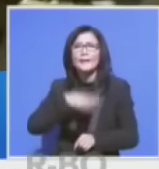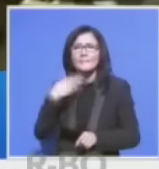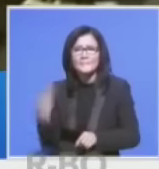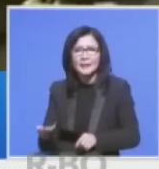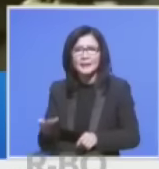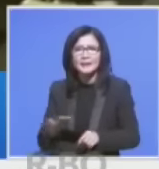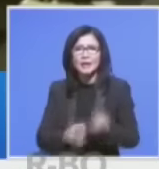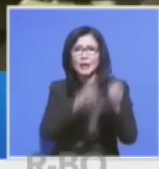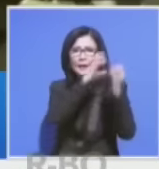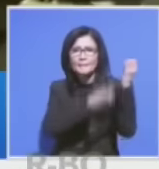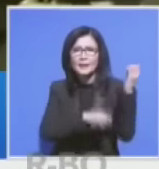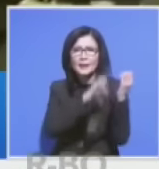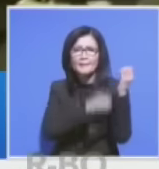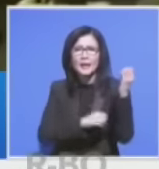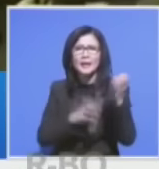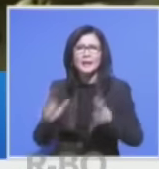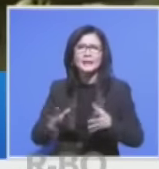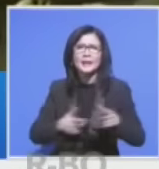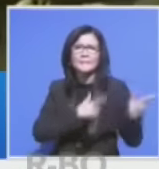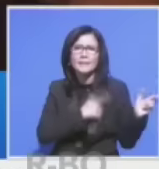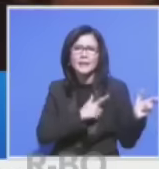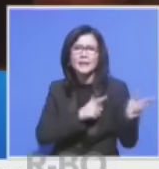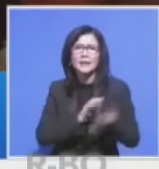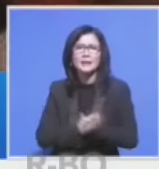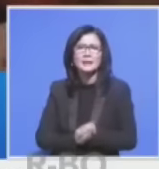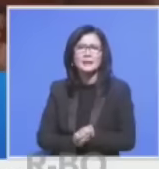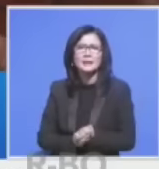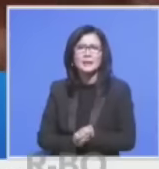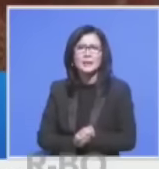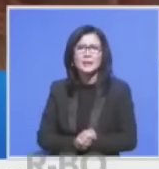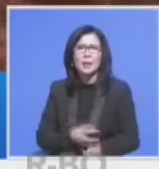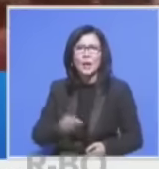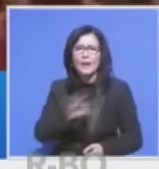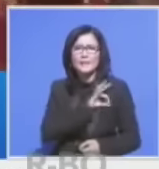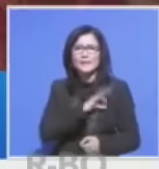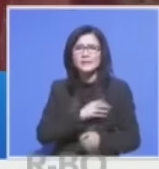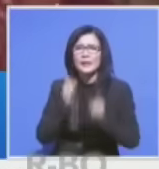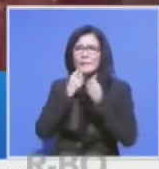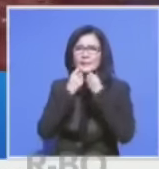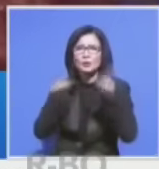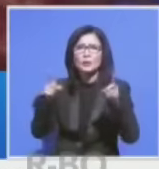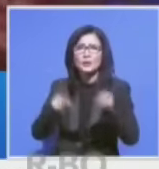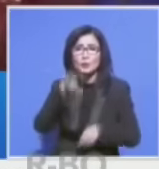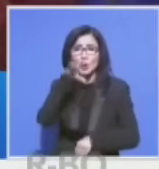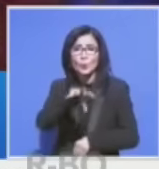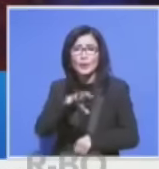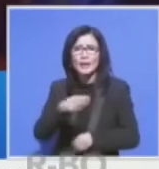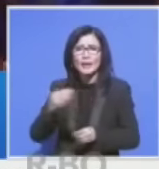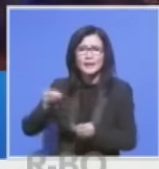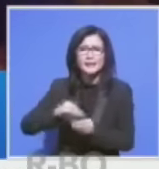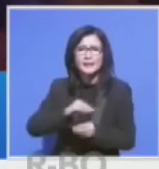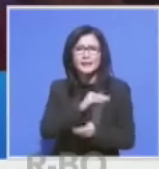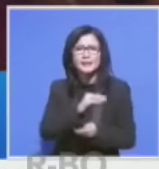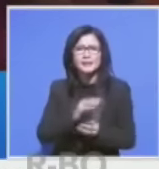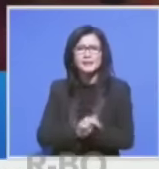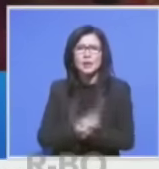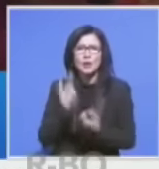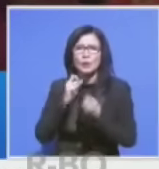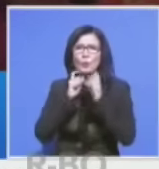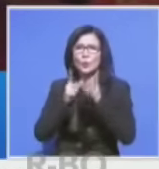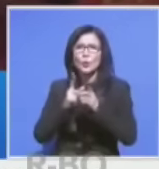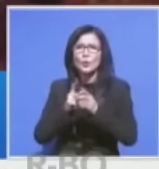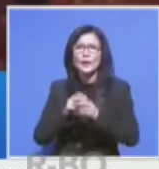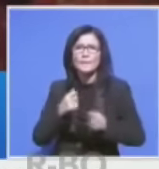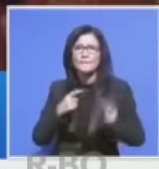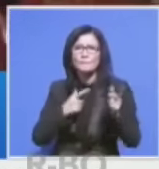bentrok penambang dan militer. Presiden Nicolas Maduro pun mendeklarasikan wilayah prioritas strategis, serta mengumumkan perang terhadap ratusan penambang